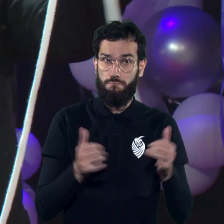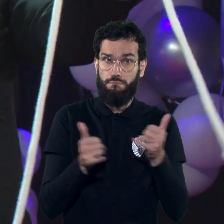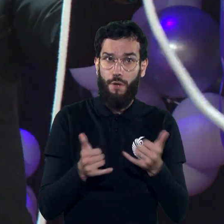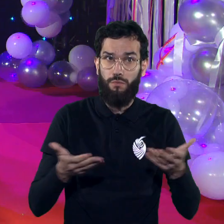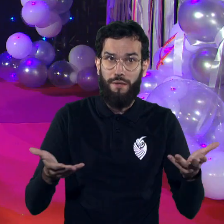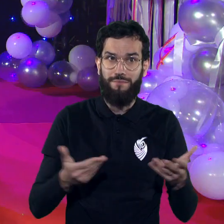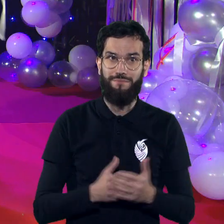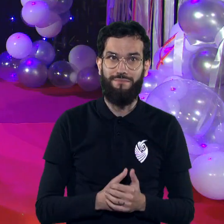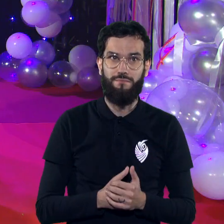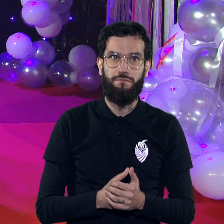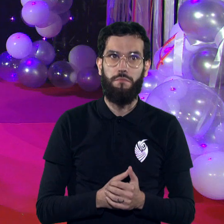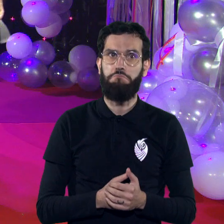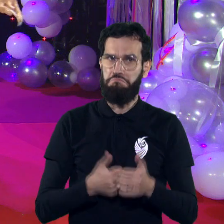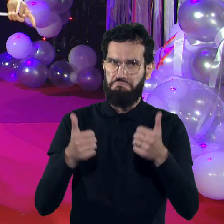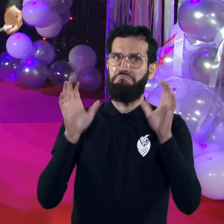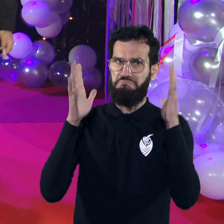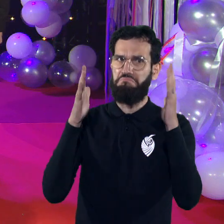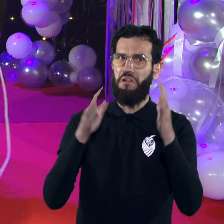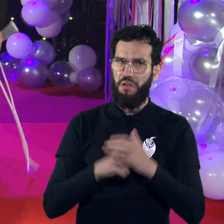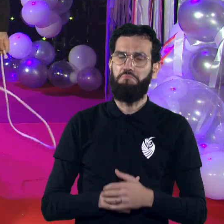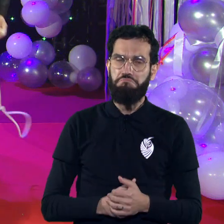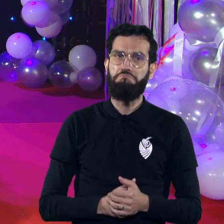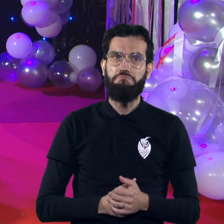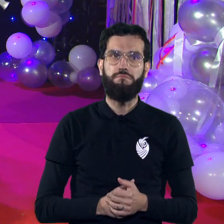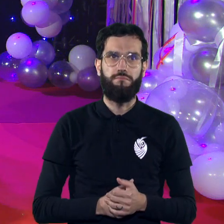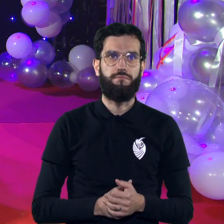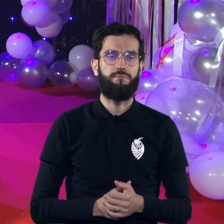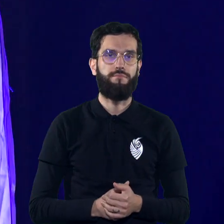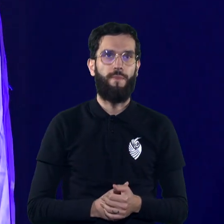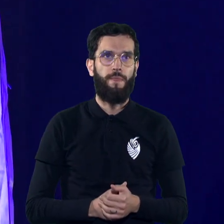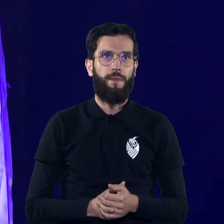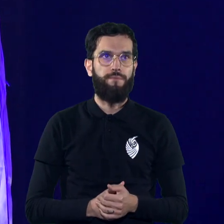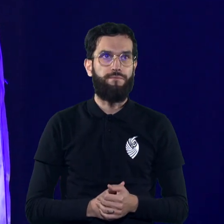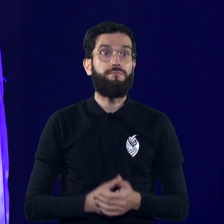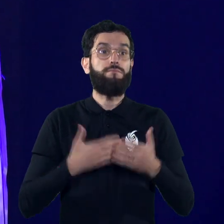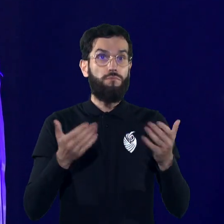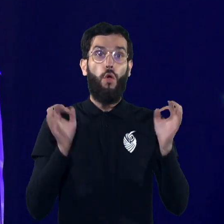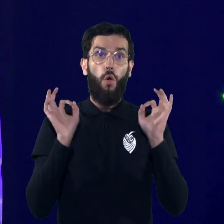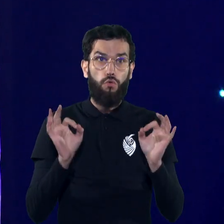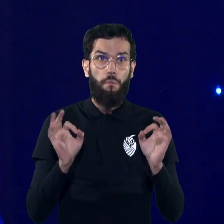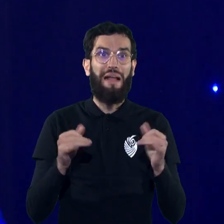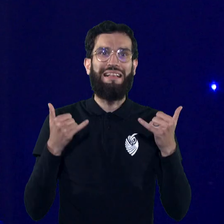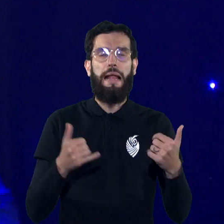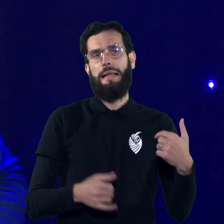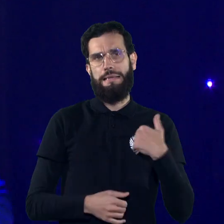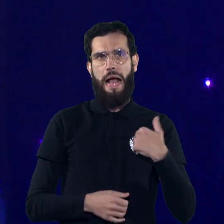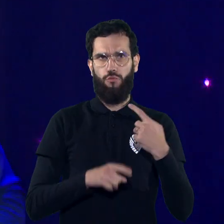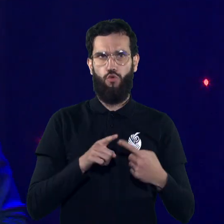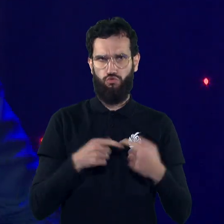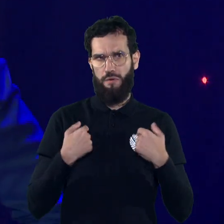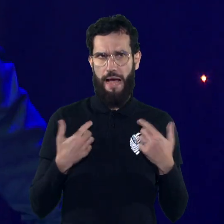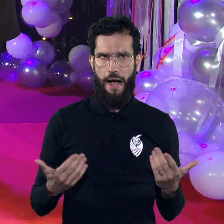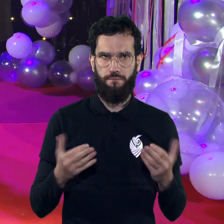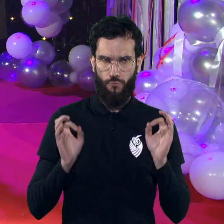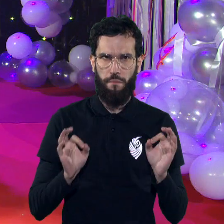Naozaj. Wow, kolega, tlieskam. Ďakujem. No, dobre, tak vieš čo, tak dám zase niečo ja. Ideš.